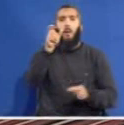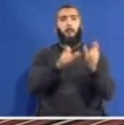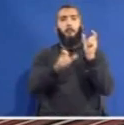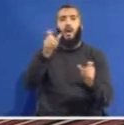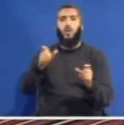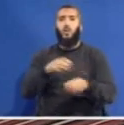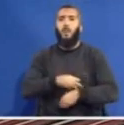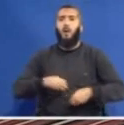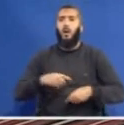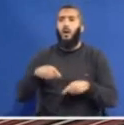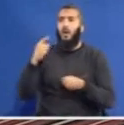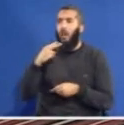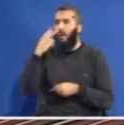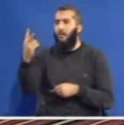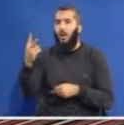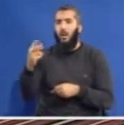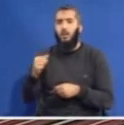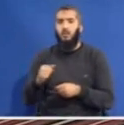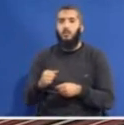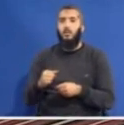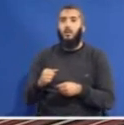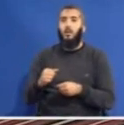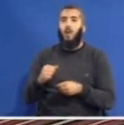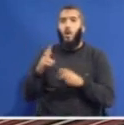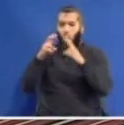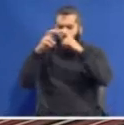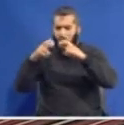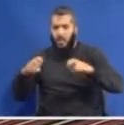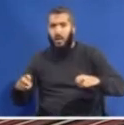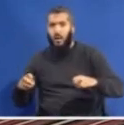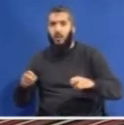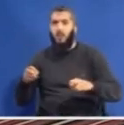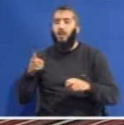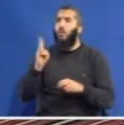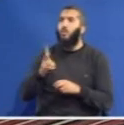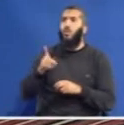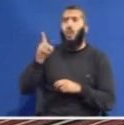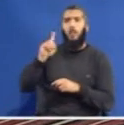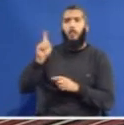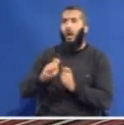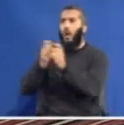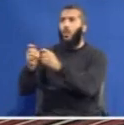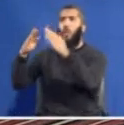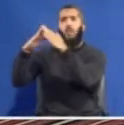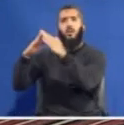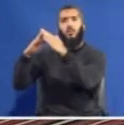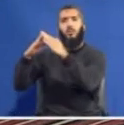جاوني للدار شافوني قالوا لي علاه ما عطاولكش. قلت له ودي رئيس الحي وعيطوا له وقولوا له علاه ما عطيتليش.